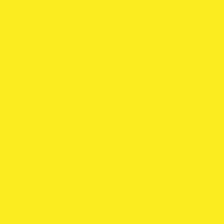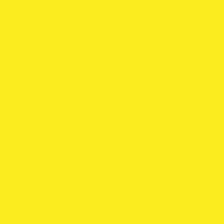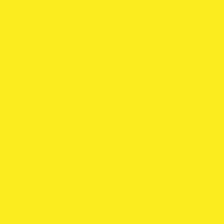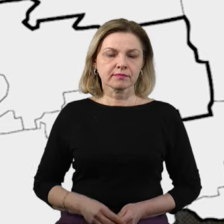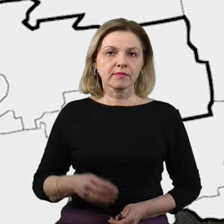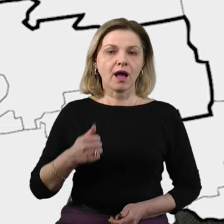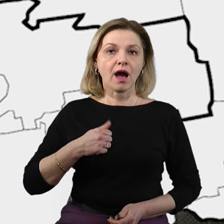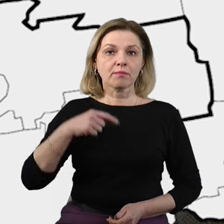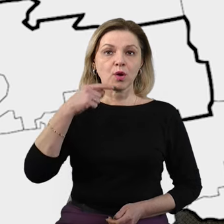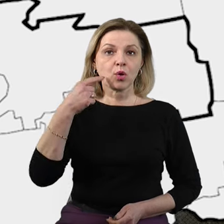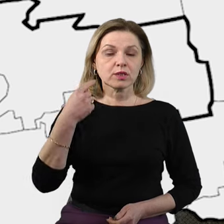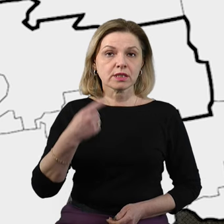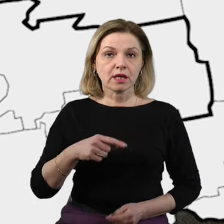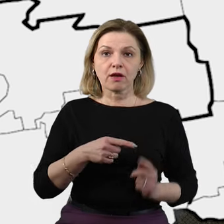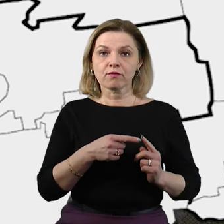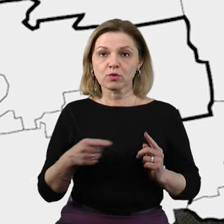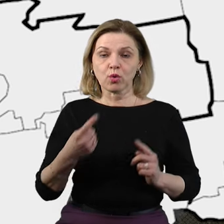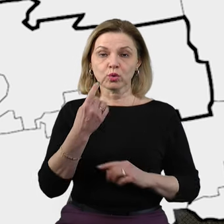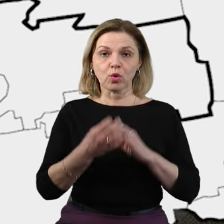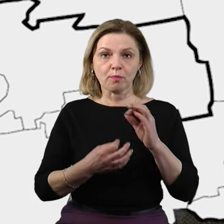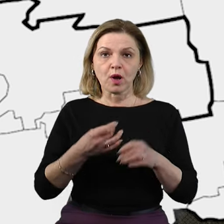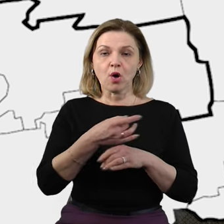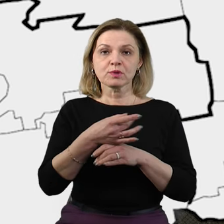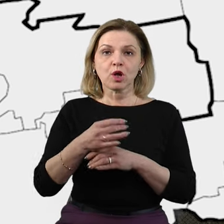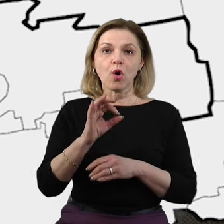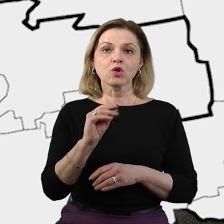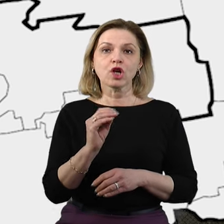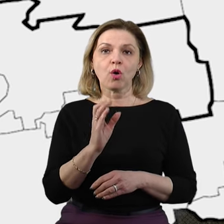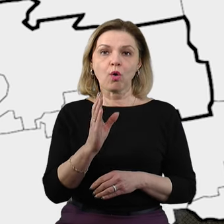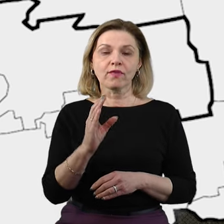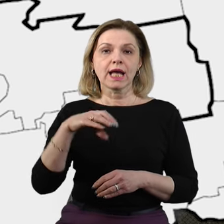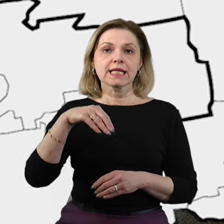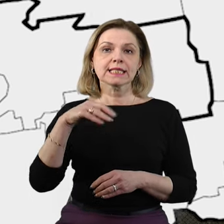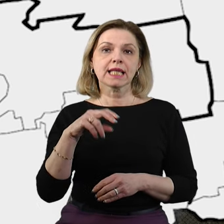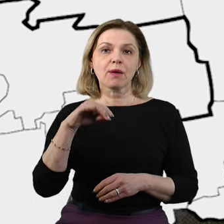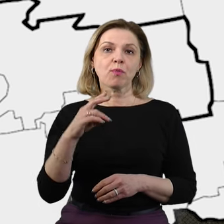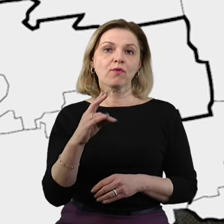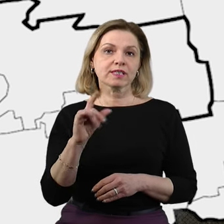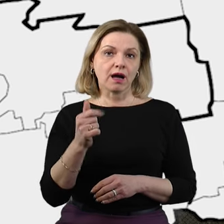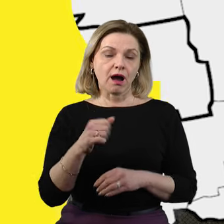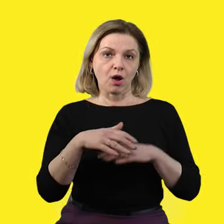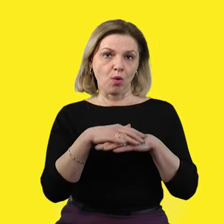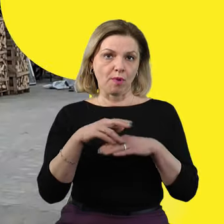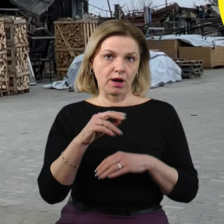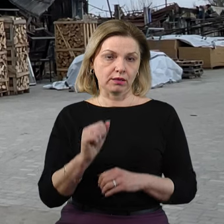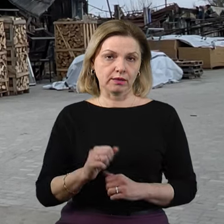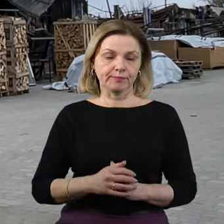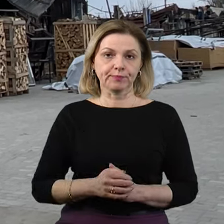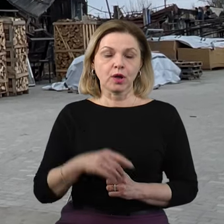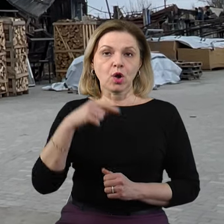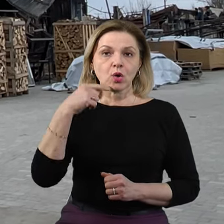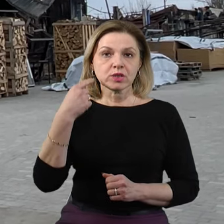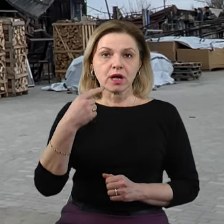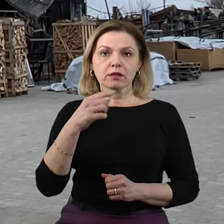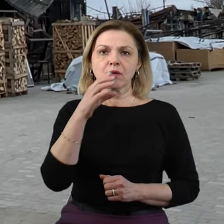соцмережах армія Російської Федерації протягом доби обстрілювала Очаківську та стипівську громади Миколаївської області